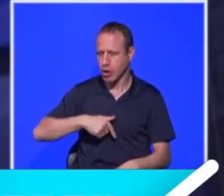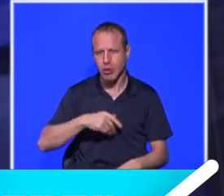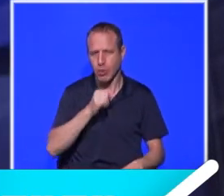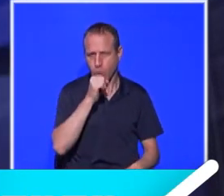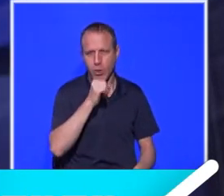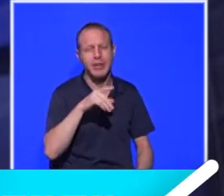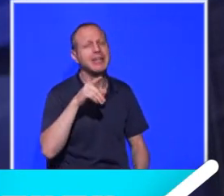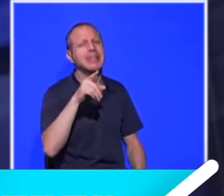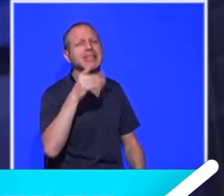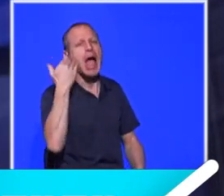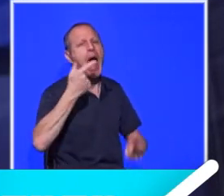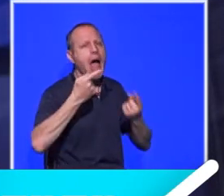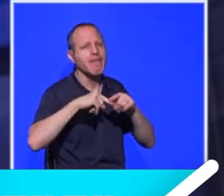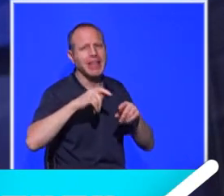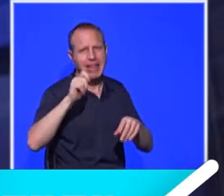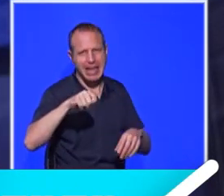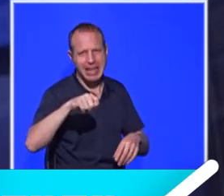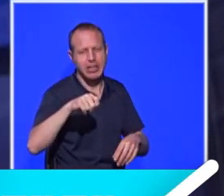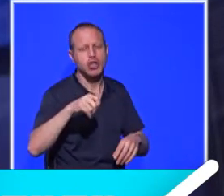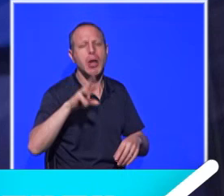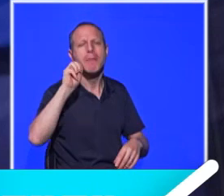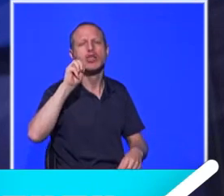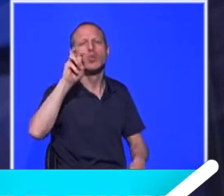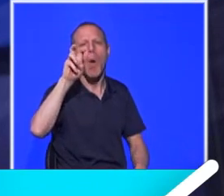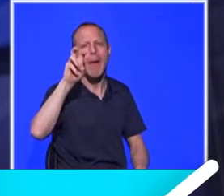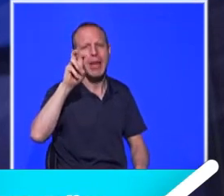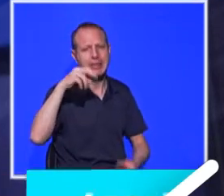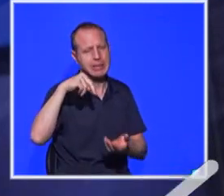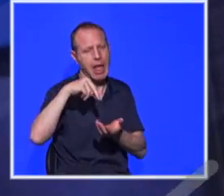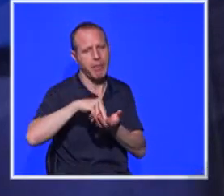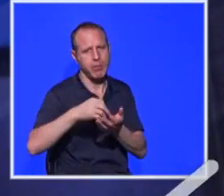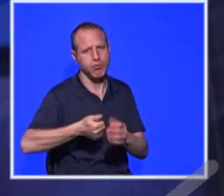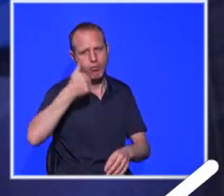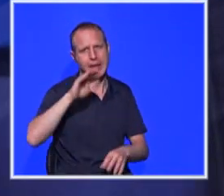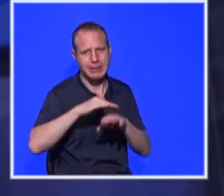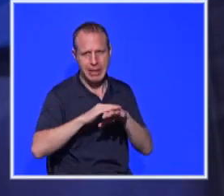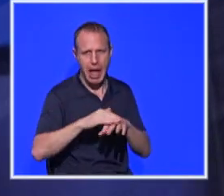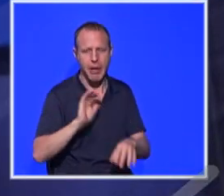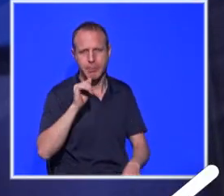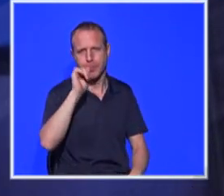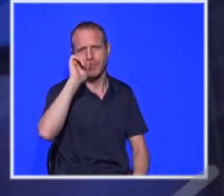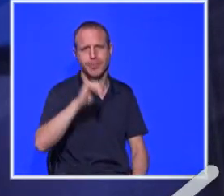הכנסת שמנסור עבאס כן. עמד ברשותה. סליחה.